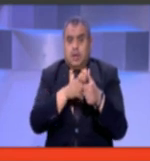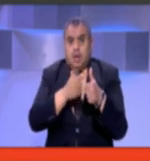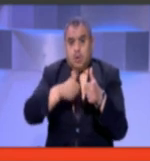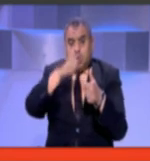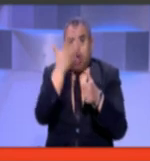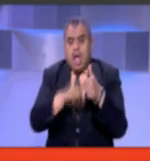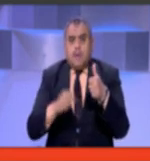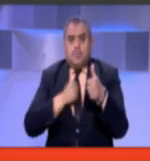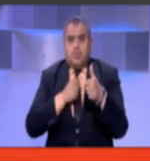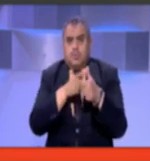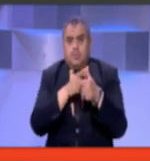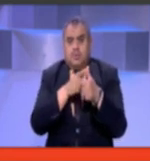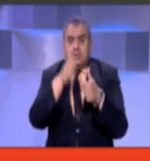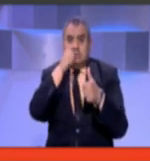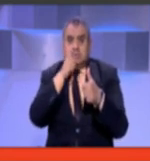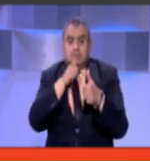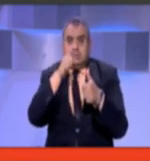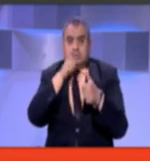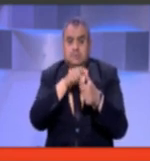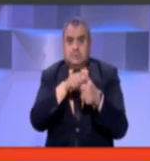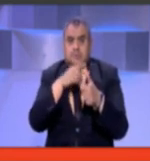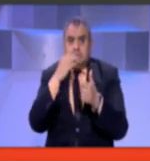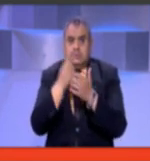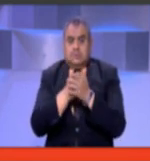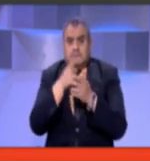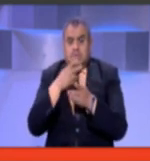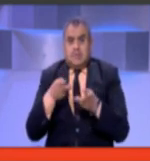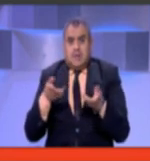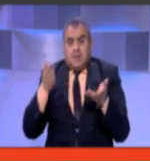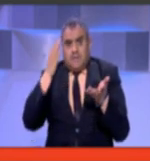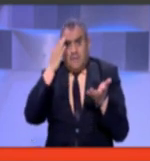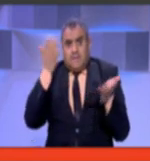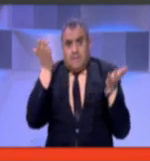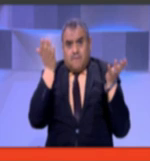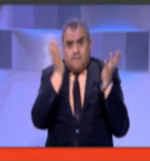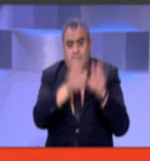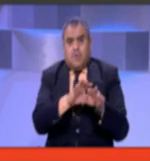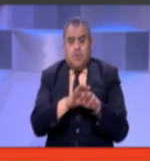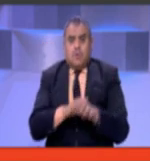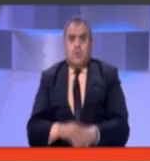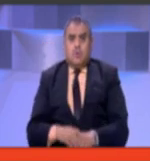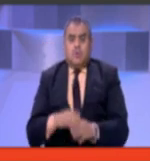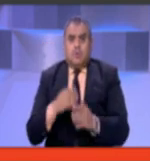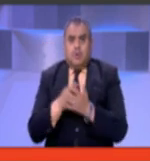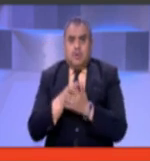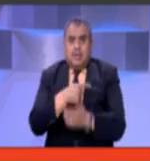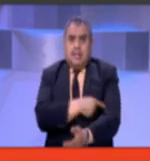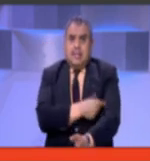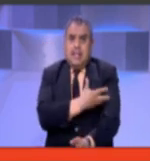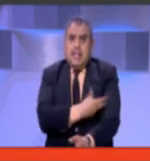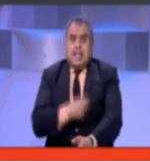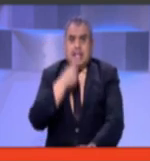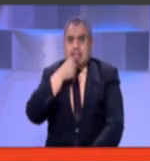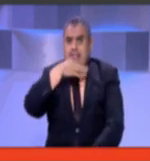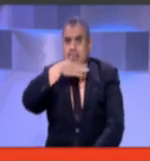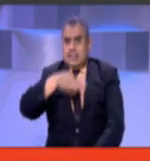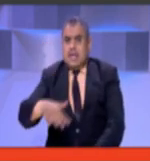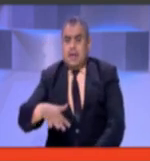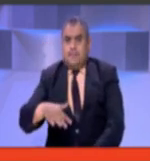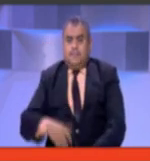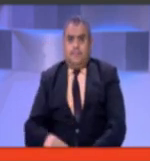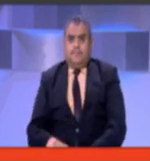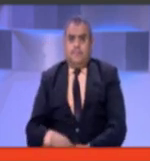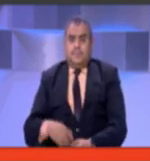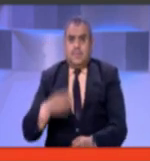السن وانه يتحمل كل اللي حصل له، اخذ عينات دم، اخذ